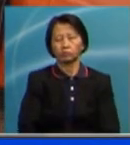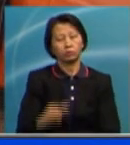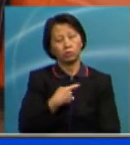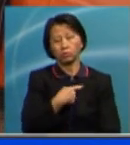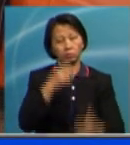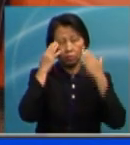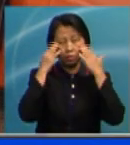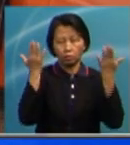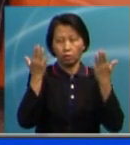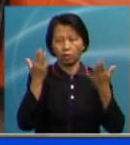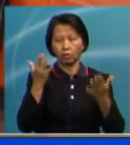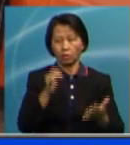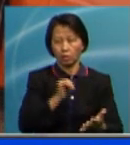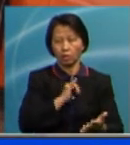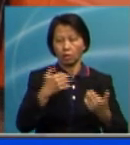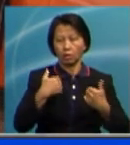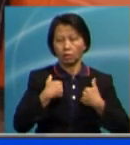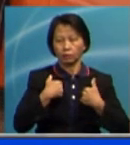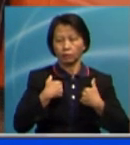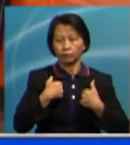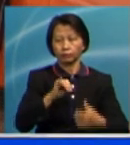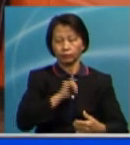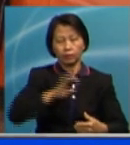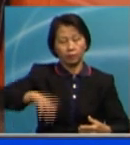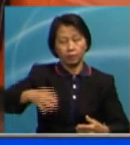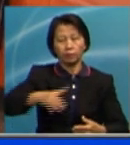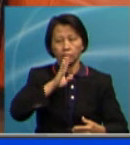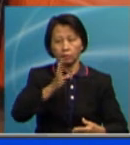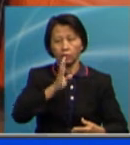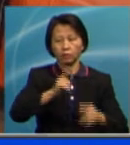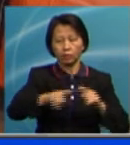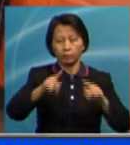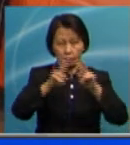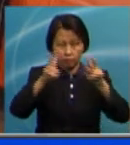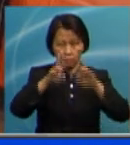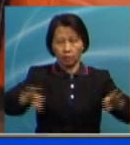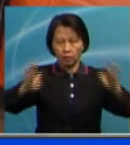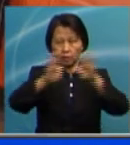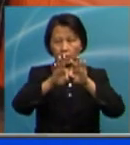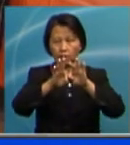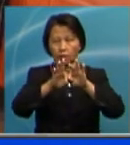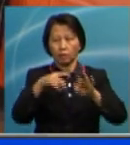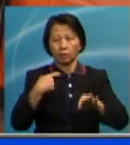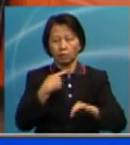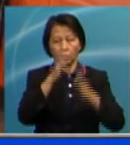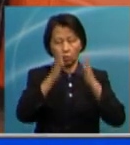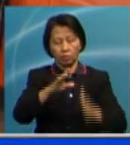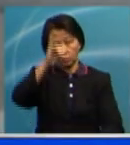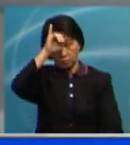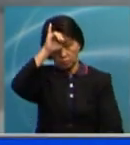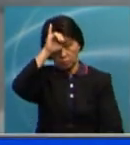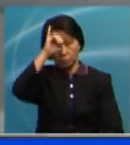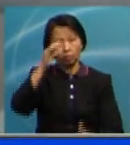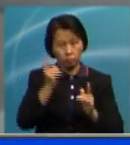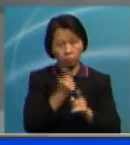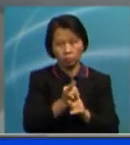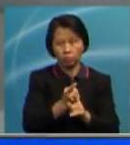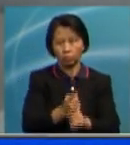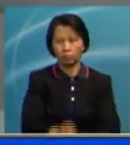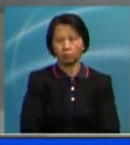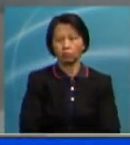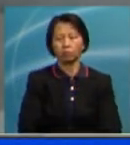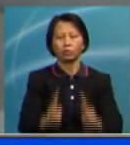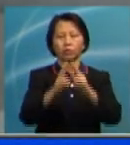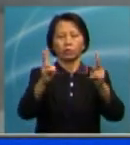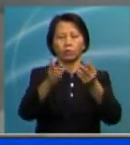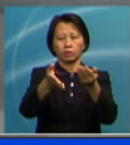tak tahu saya punya reminder pada semua ya ini saya belum cakap tapi ini amat musat sekali kita kena be in mind ya macam amat